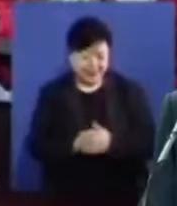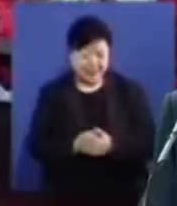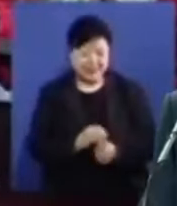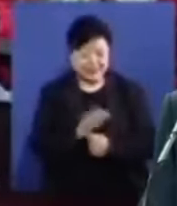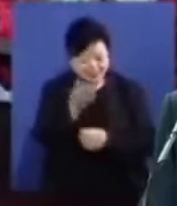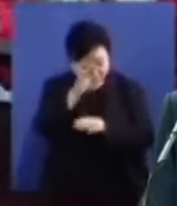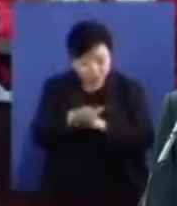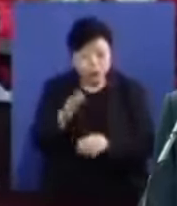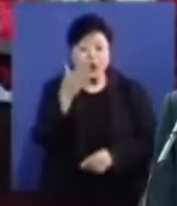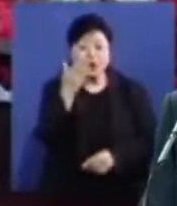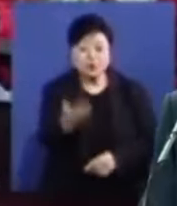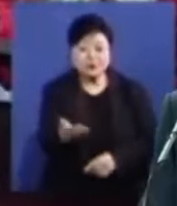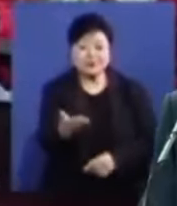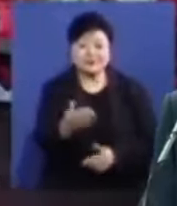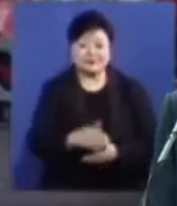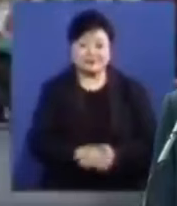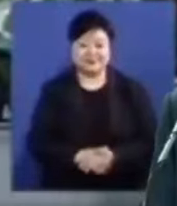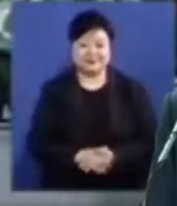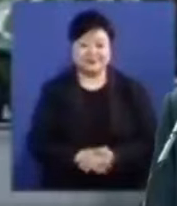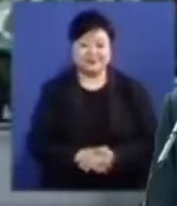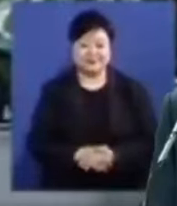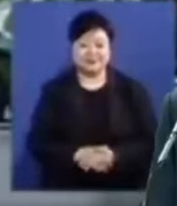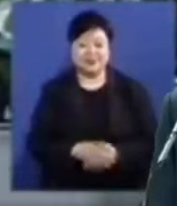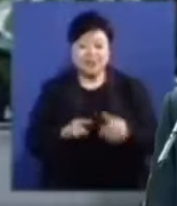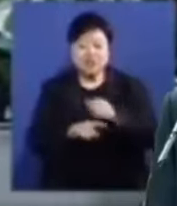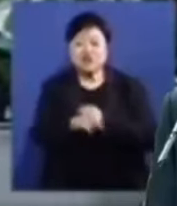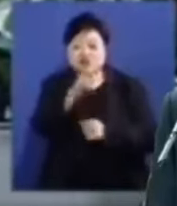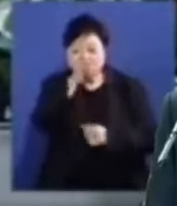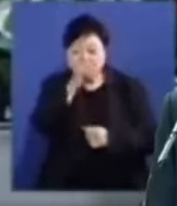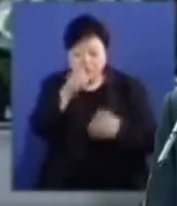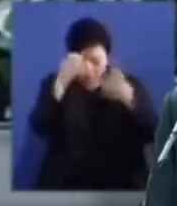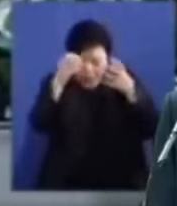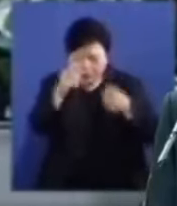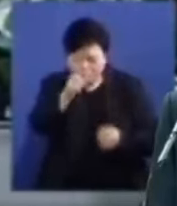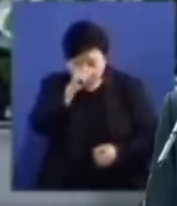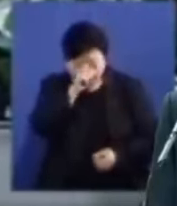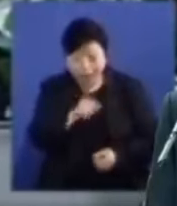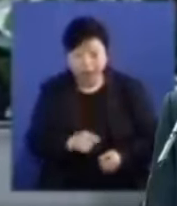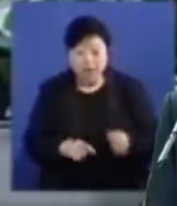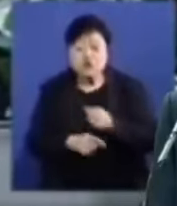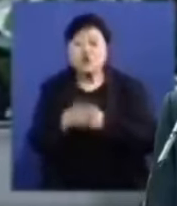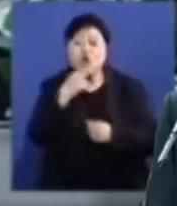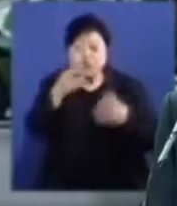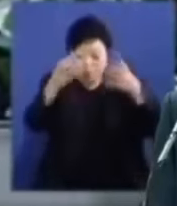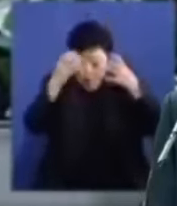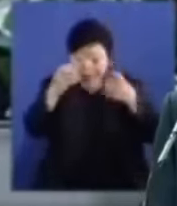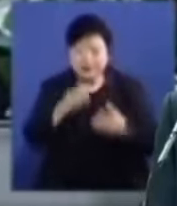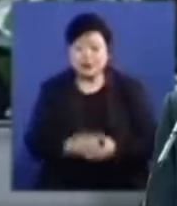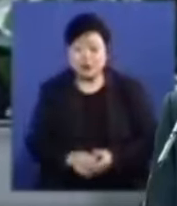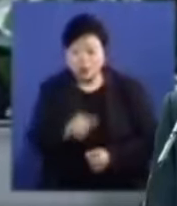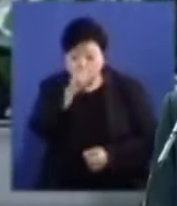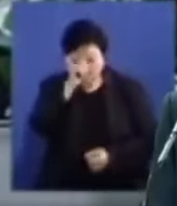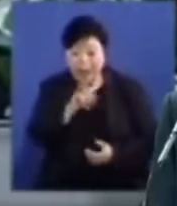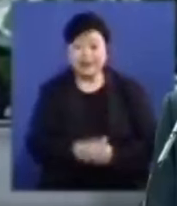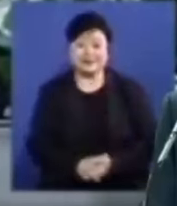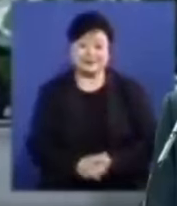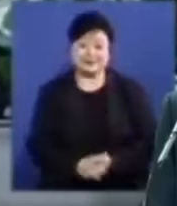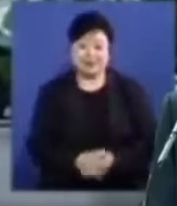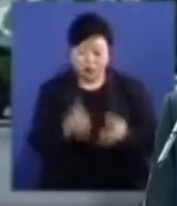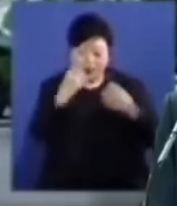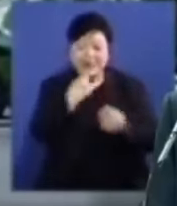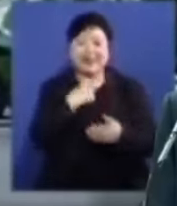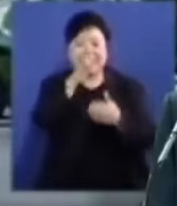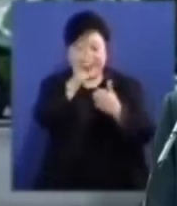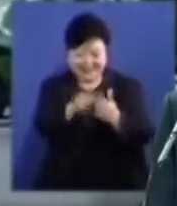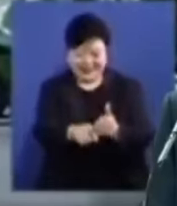사랑하는 성도 여러분, 이유 있는 고난도 좋고 이유 없는 고난도 좋습니다. 고난 당할